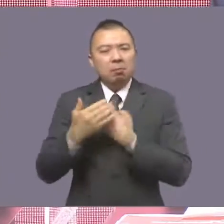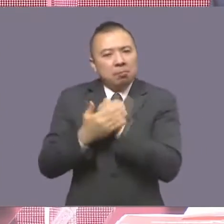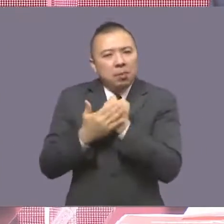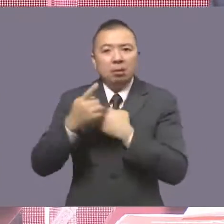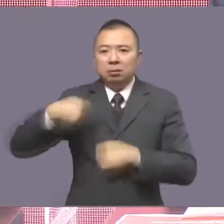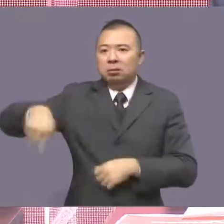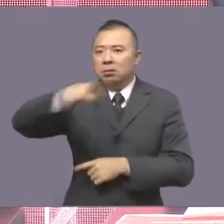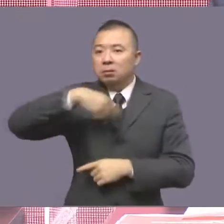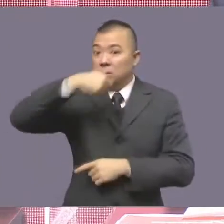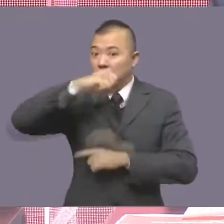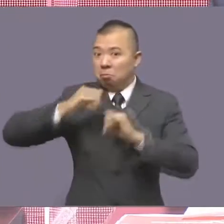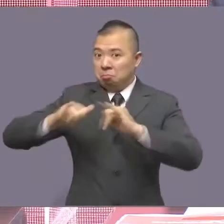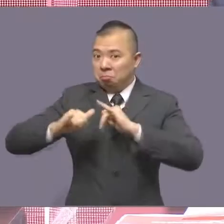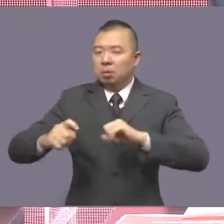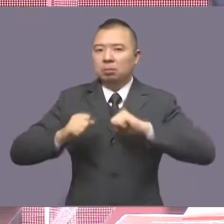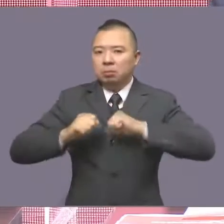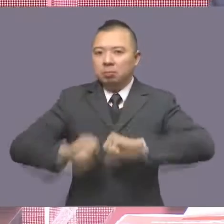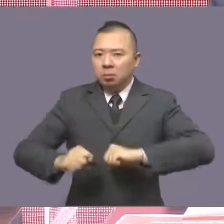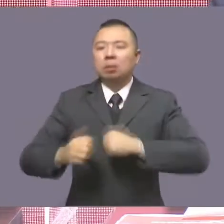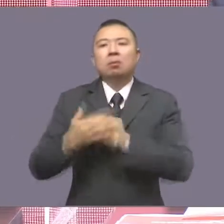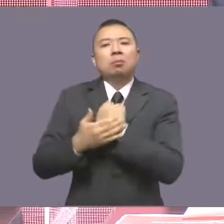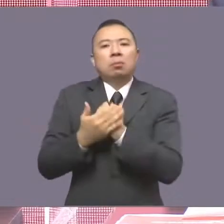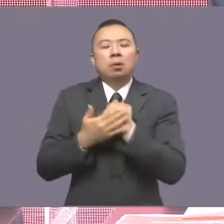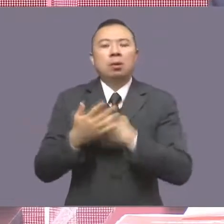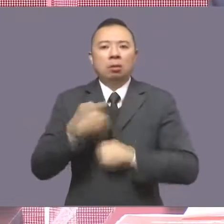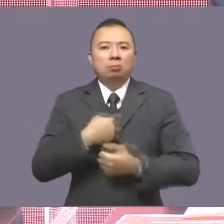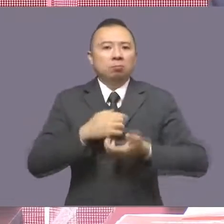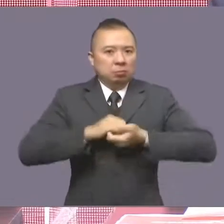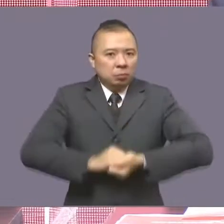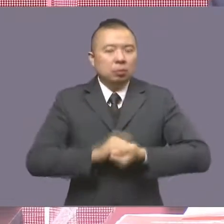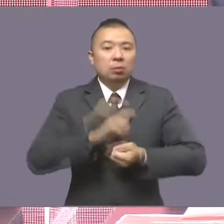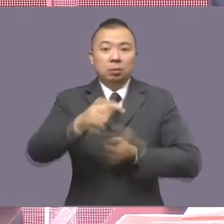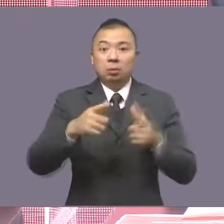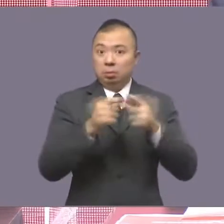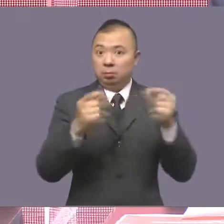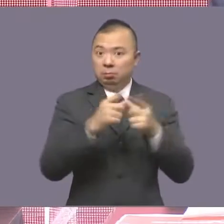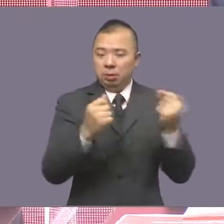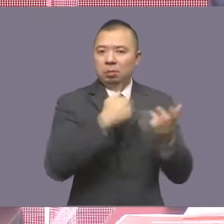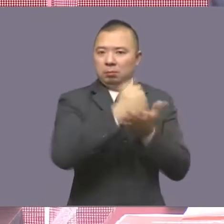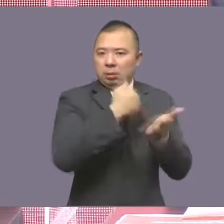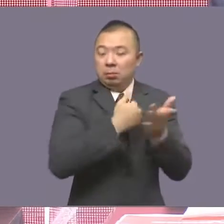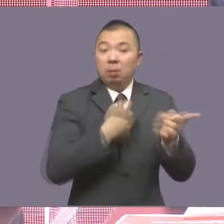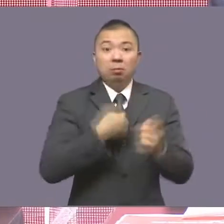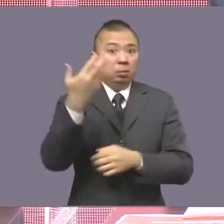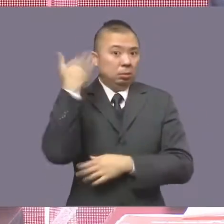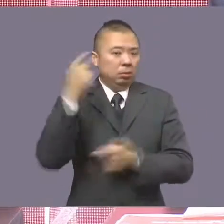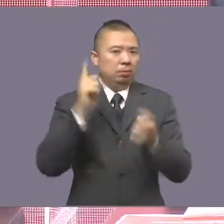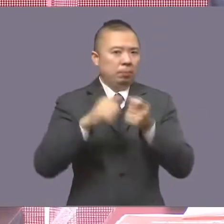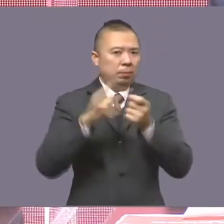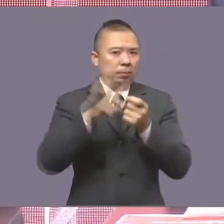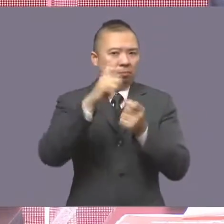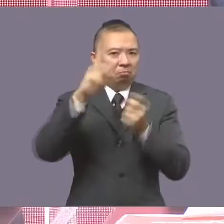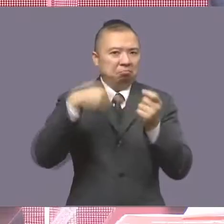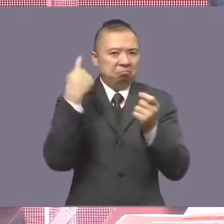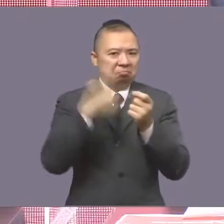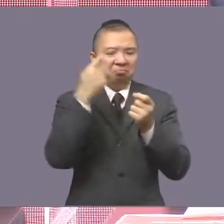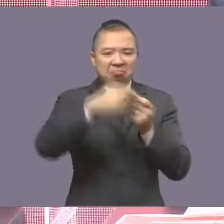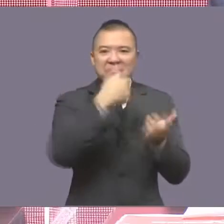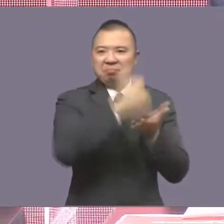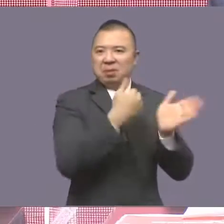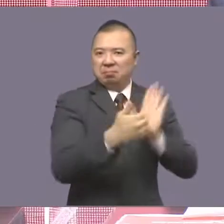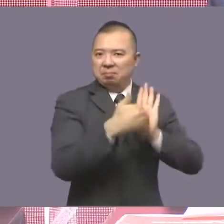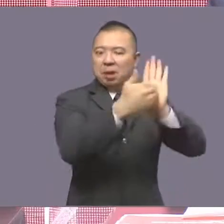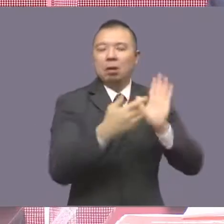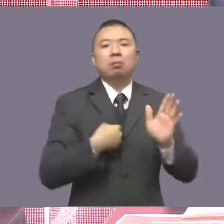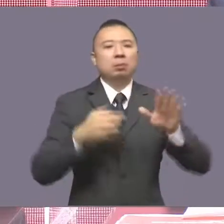下，我们决定合理调整对日本食品长达11年的管制措施。在今天的记者